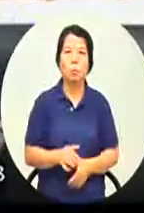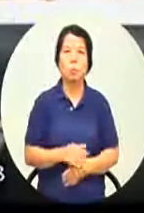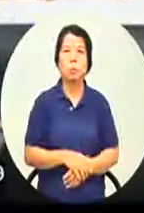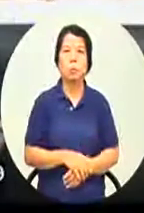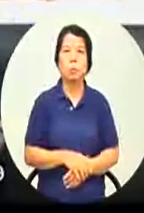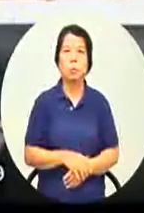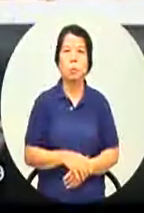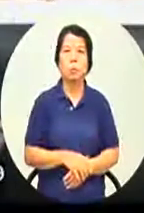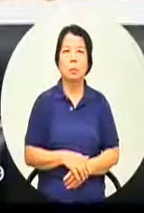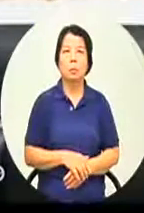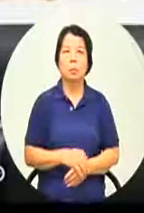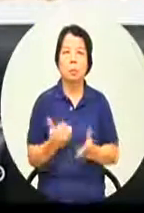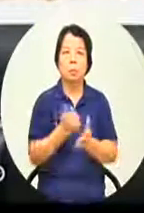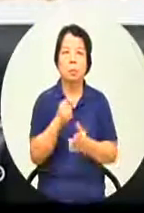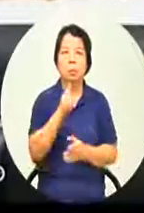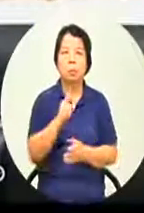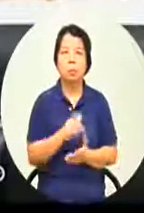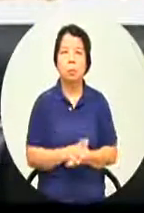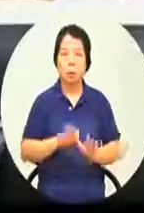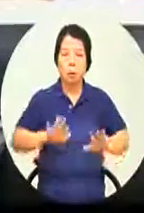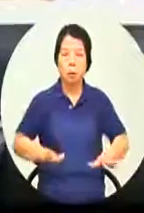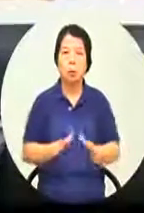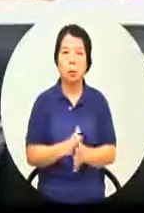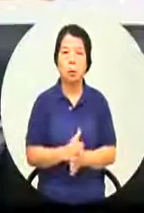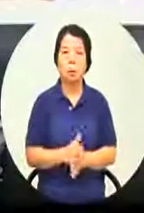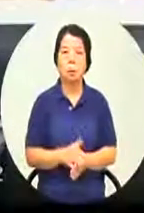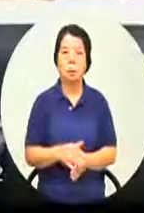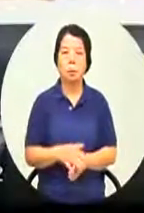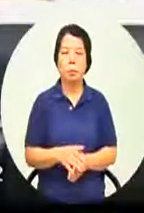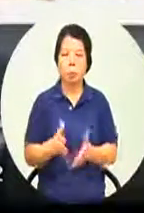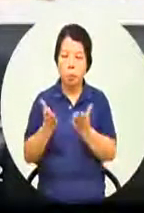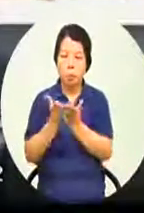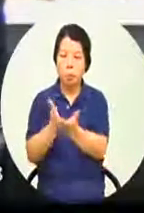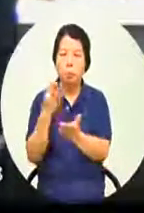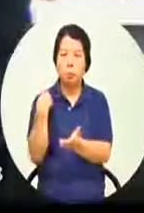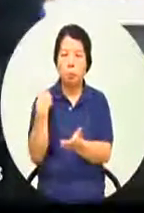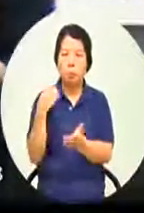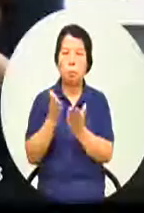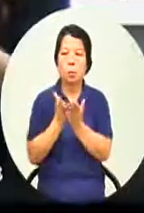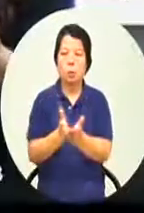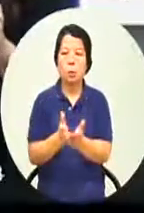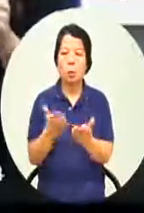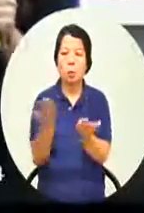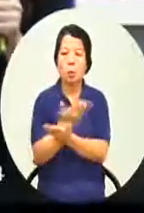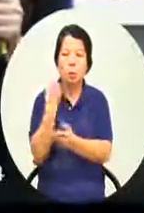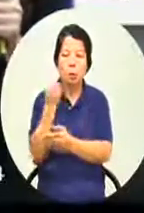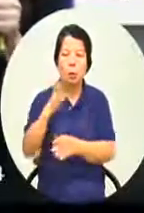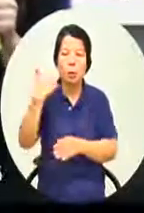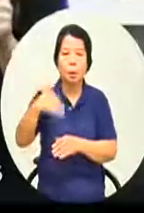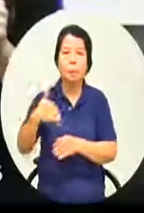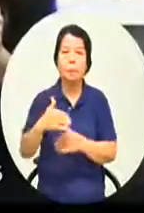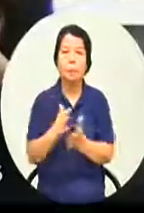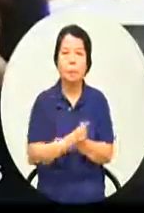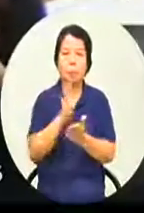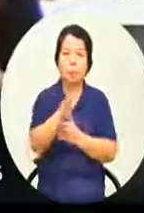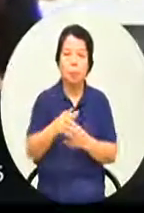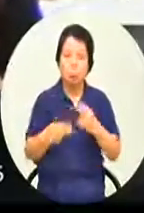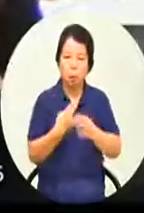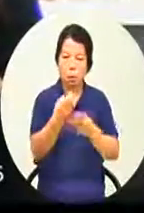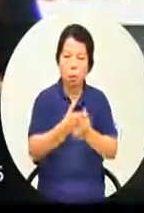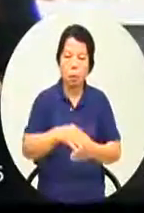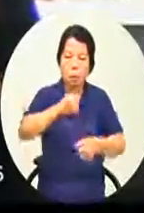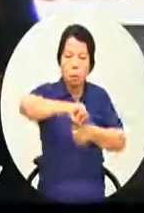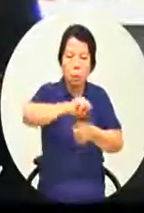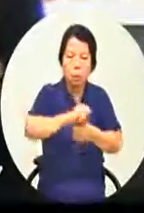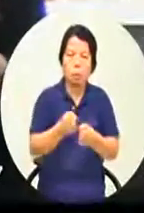以刚刚你讲的，我们现有的这些渡轮还没有要进行汰旧换新，未来是只要多增加